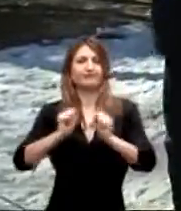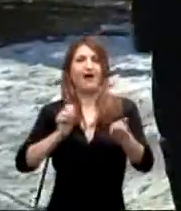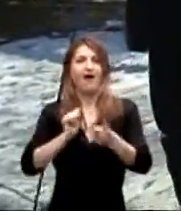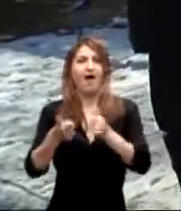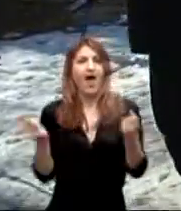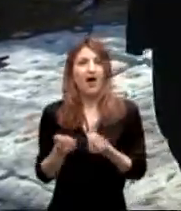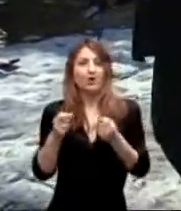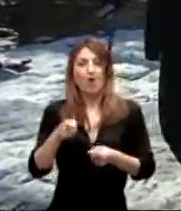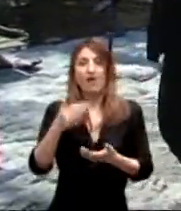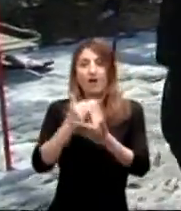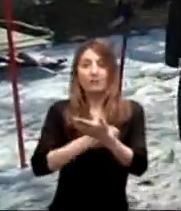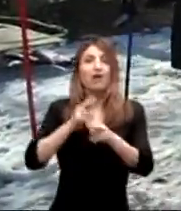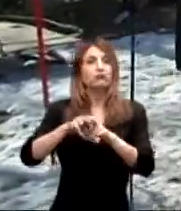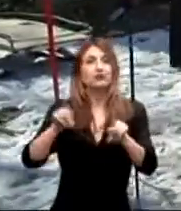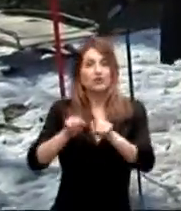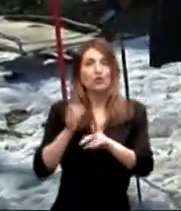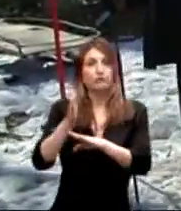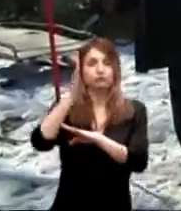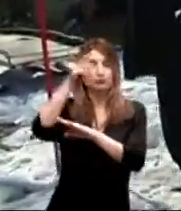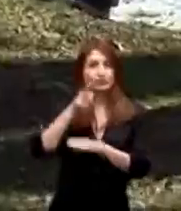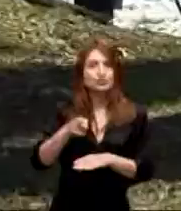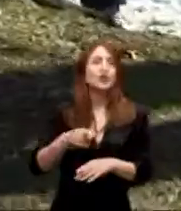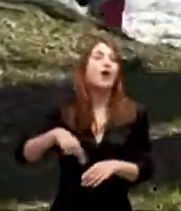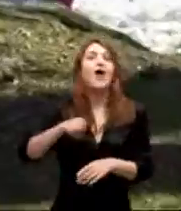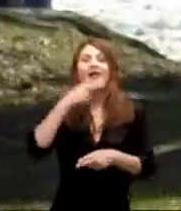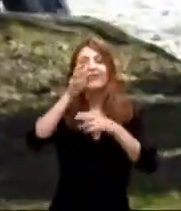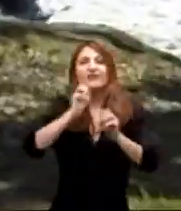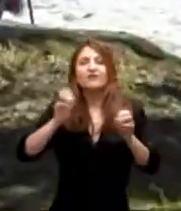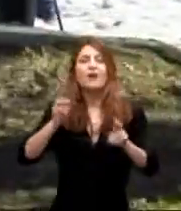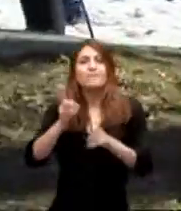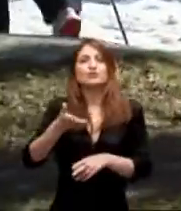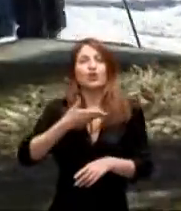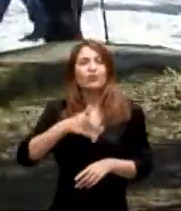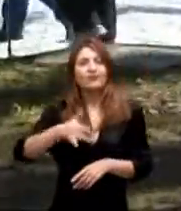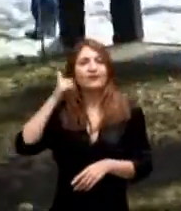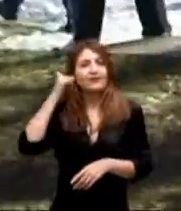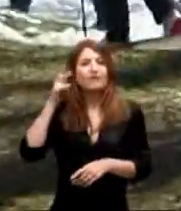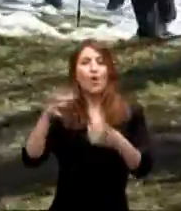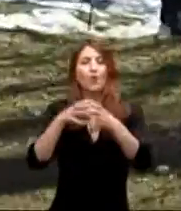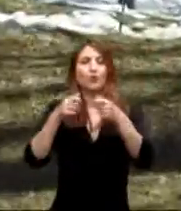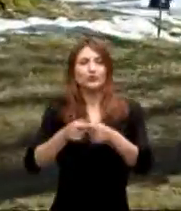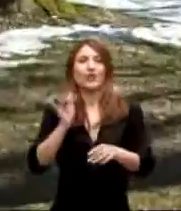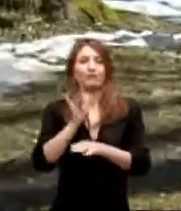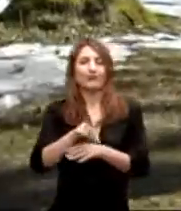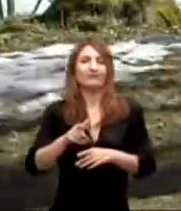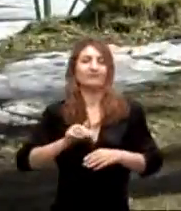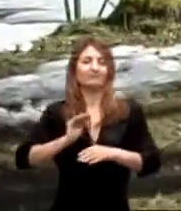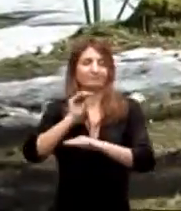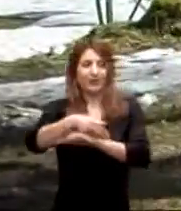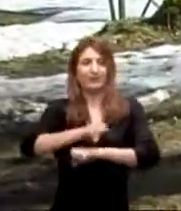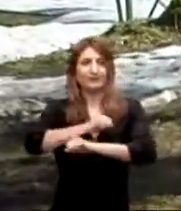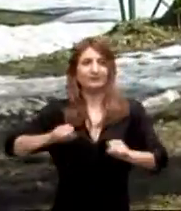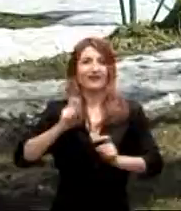se ovaj program provoditi i u budućnosti, sve informacije o programu mogu se dobiti na telefon Udruge za prevenciju prekomjerne